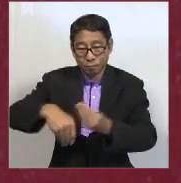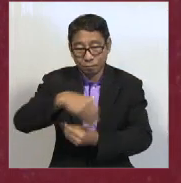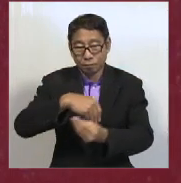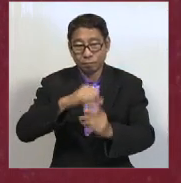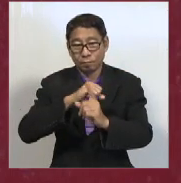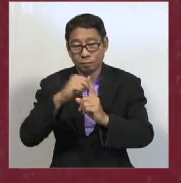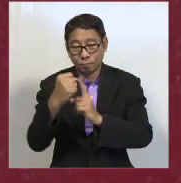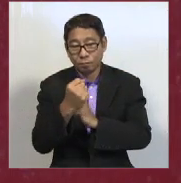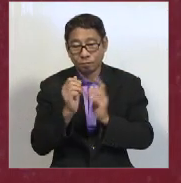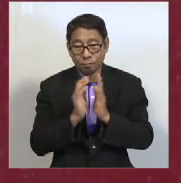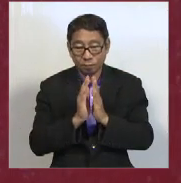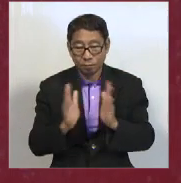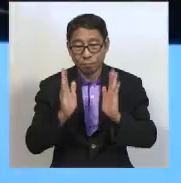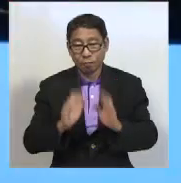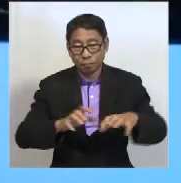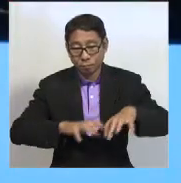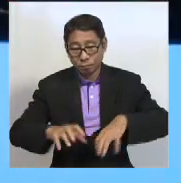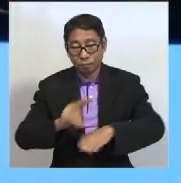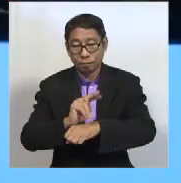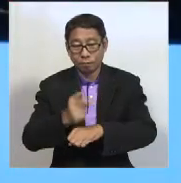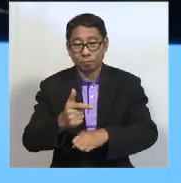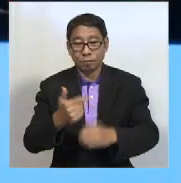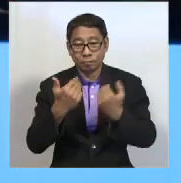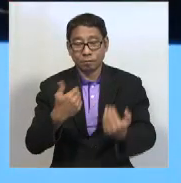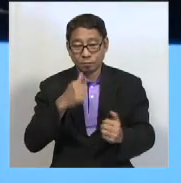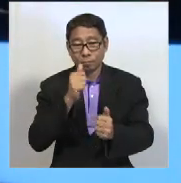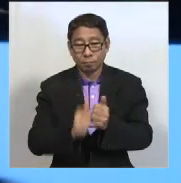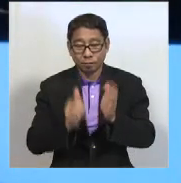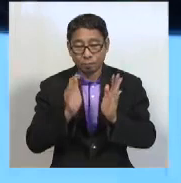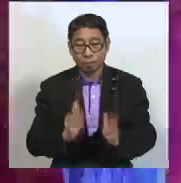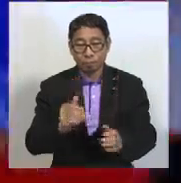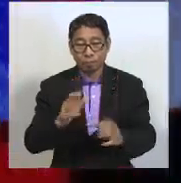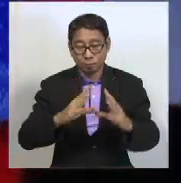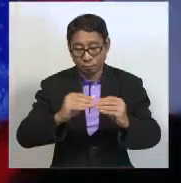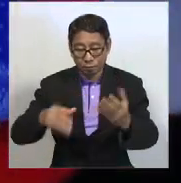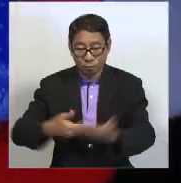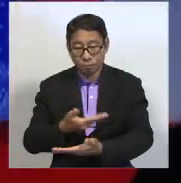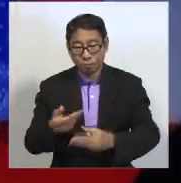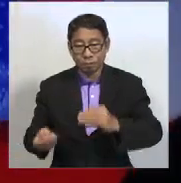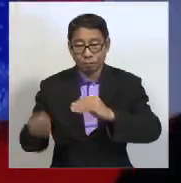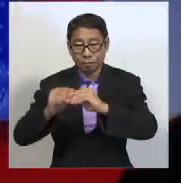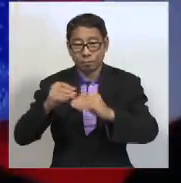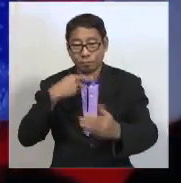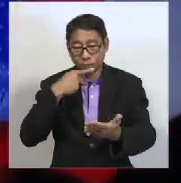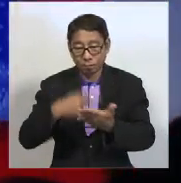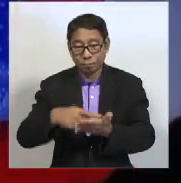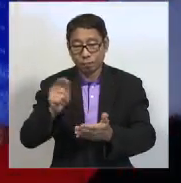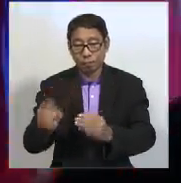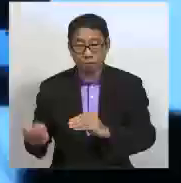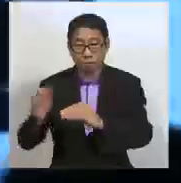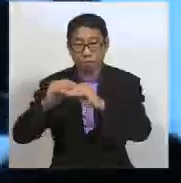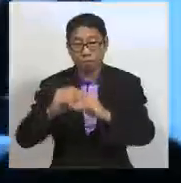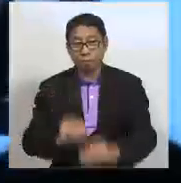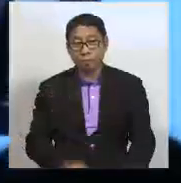คมพร้อมขอบคุณทุกหน่วยงานที่มีการจัดงานในครั้งนี้และหวังว่าทุกฝ่ายจะนำผลจากการประชุมในครั้งนี้ไปต่อยอดและใช้ประโยชน์ต่อไปด้วยค่ะ